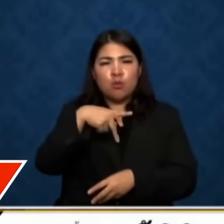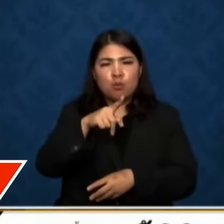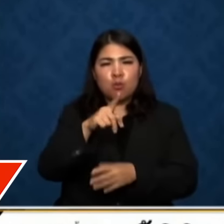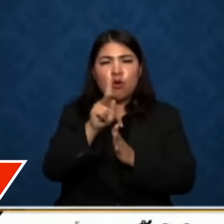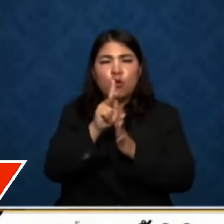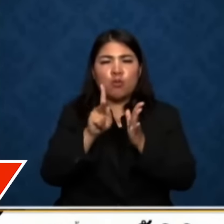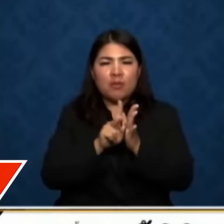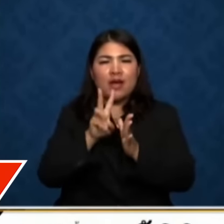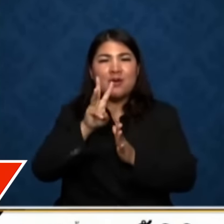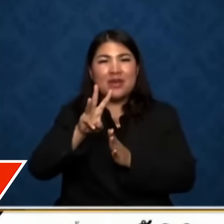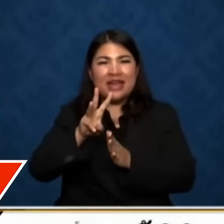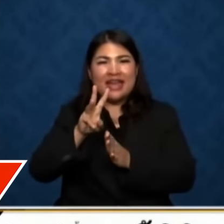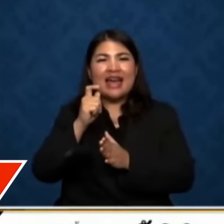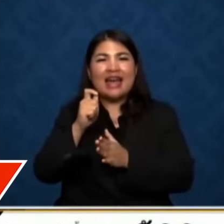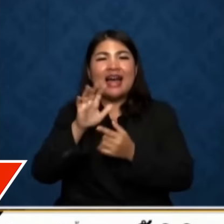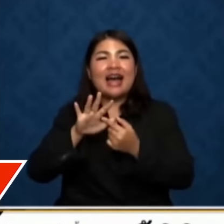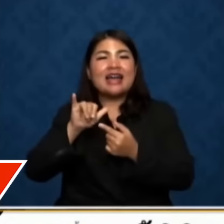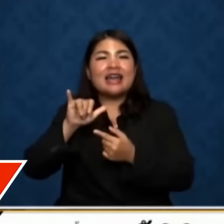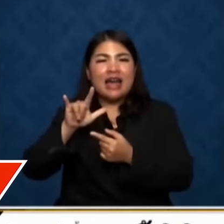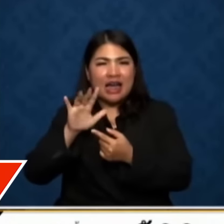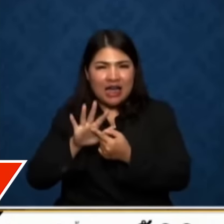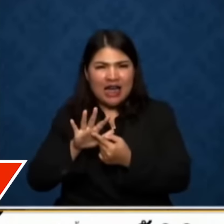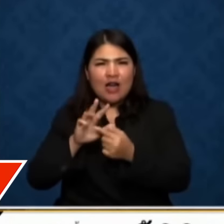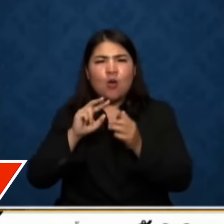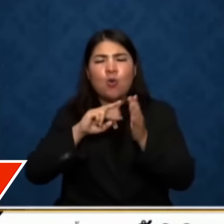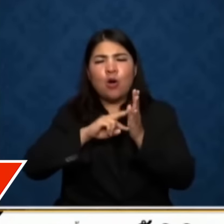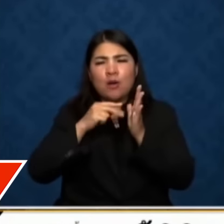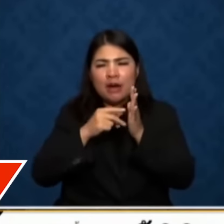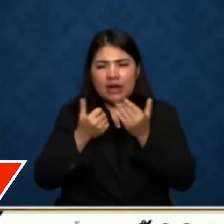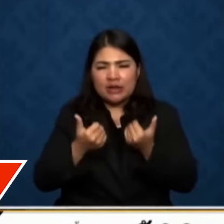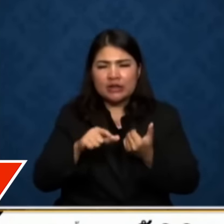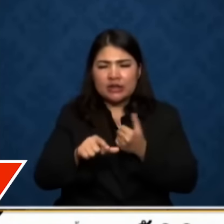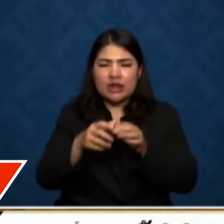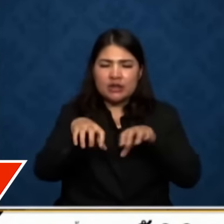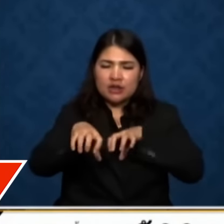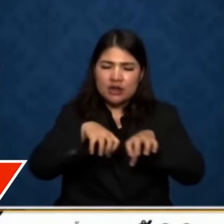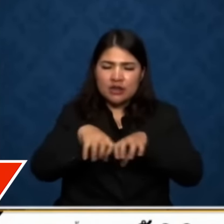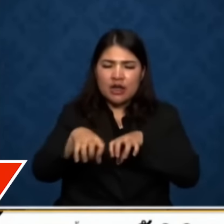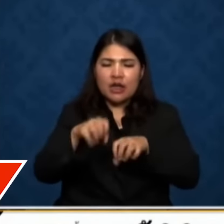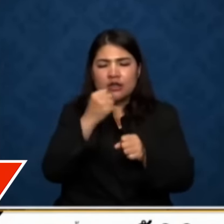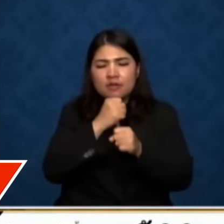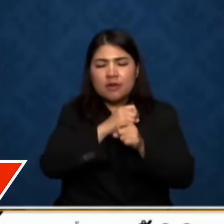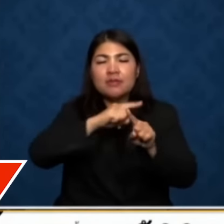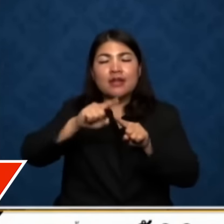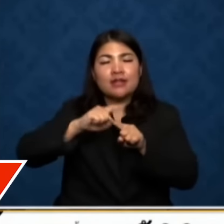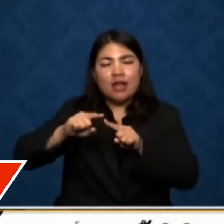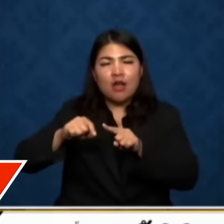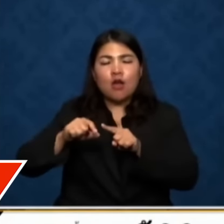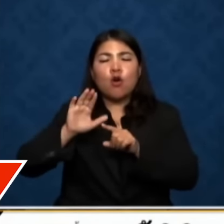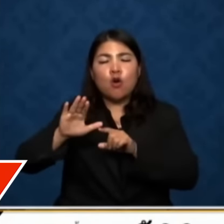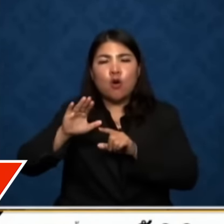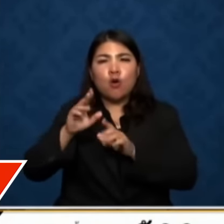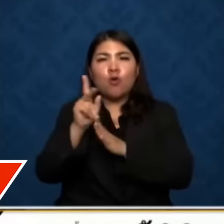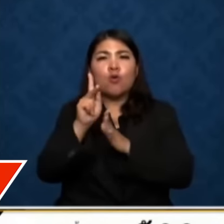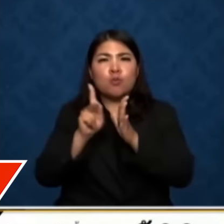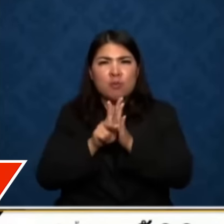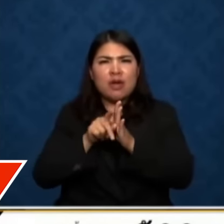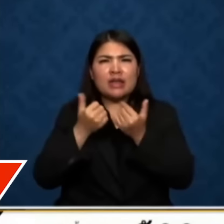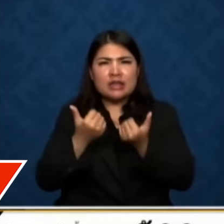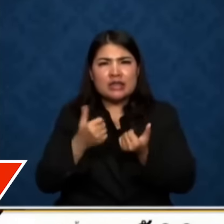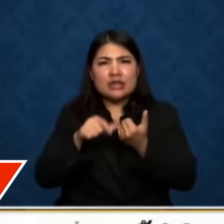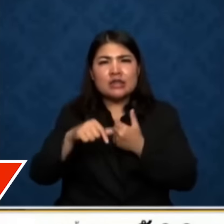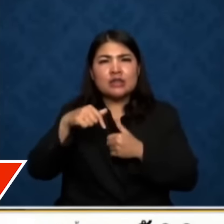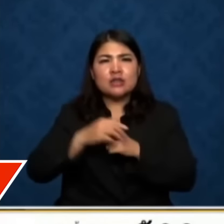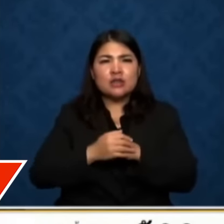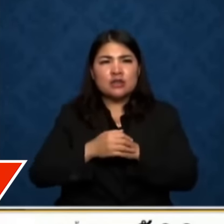11เนี่ยนะครับหมายถึงการรวบรวมพยานหลักฐานและการดำเนินการทั้งหลายอื่นตามบทบัญญัติแห่งประมวลกฎหมายนี้ซึ่งพนักงานสอบสวนต